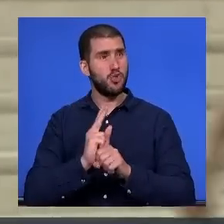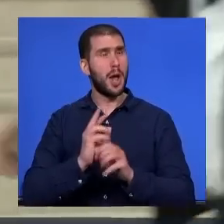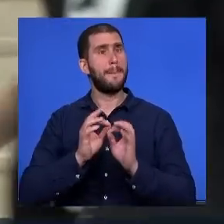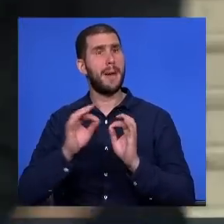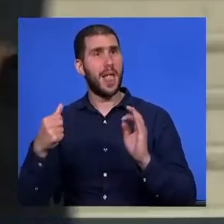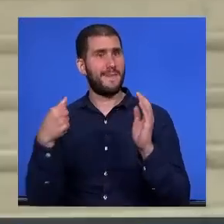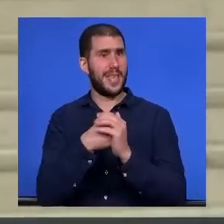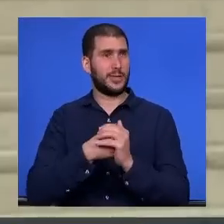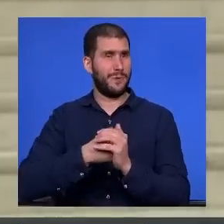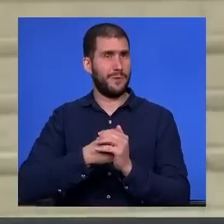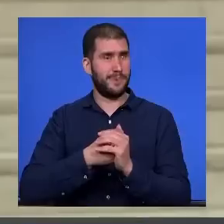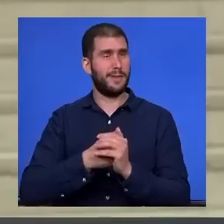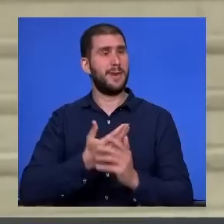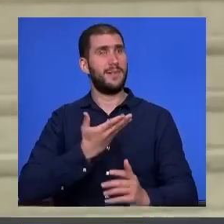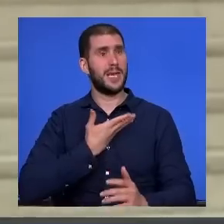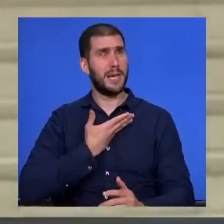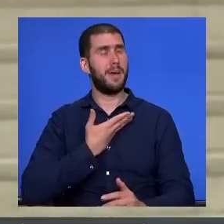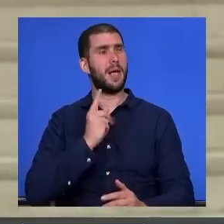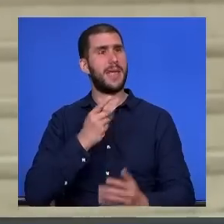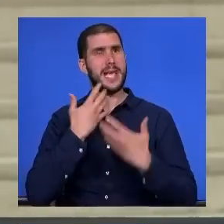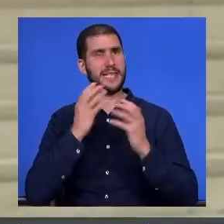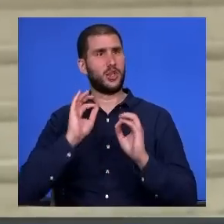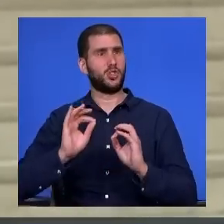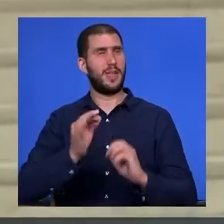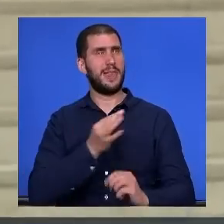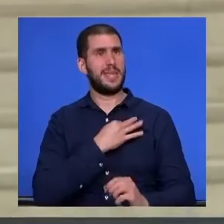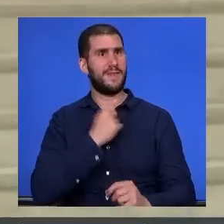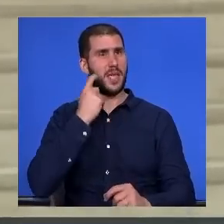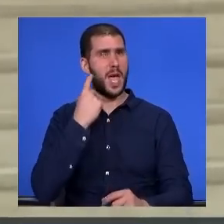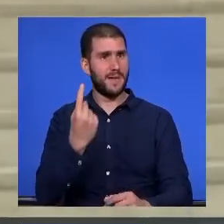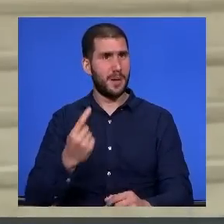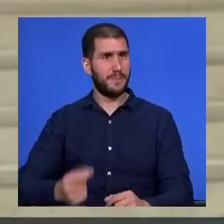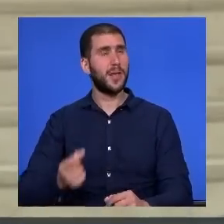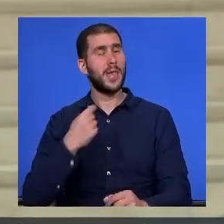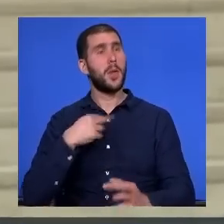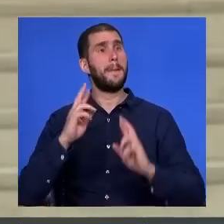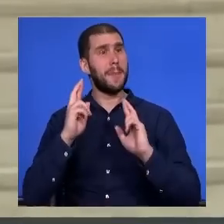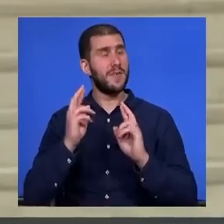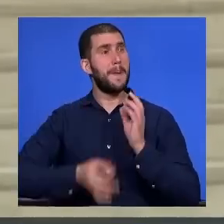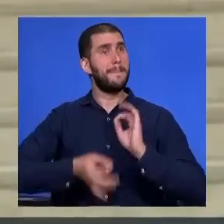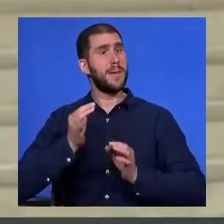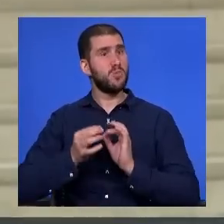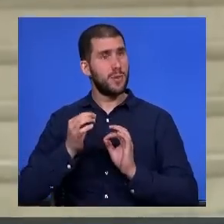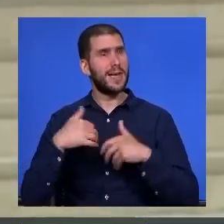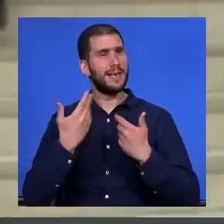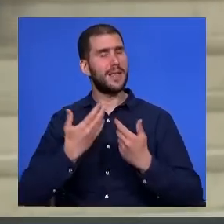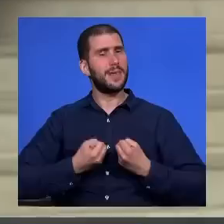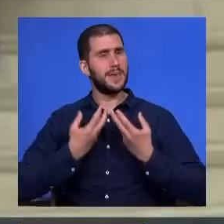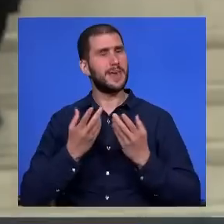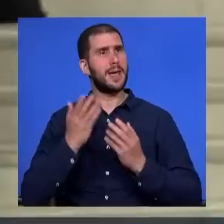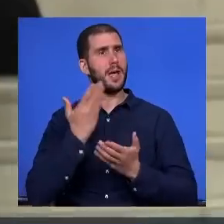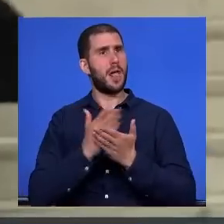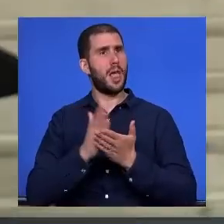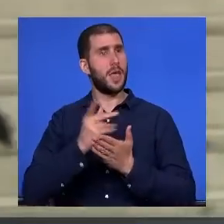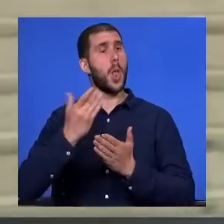הסוף, וקיבל באופן מוחלט את הגרסה של נפגעת העבירה. אנחנו מקווים מאוד שבית המשפט ייתן ביטוי בגזר הדין